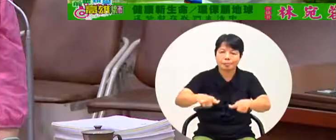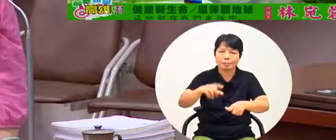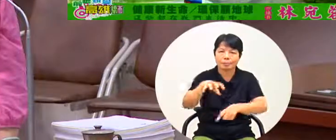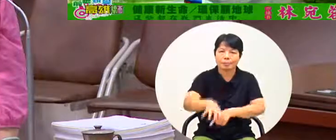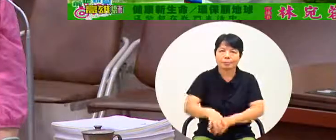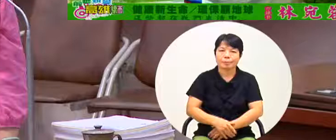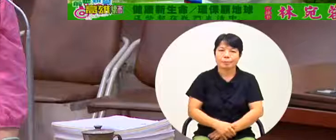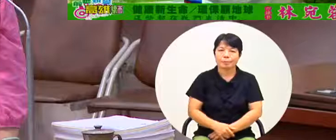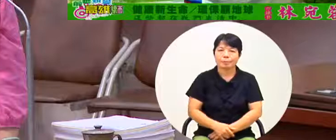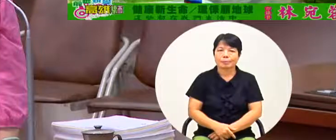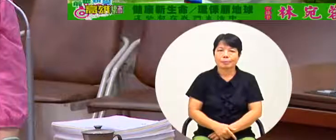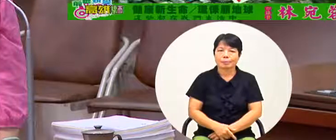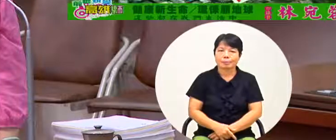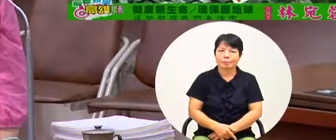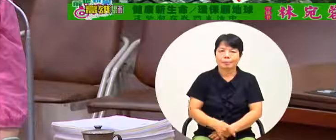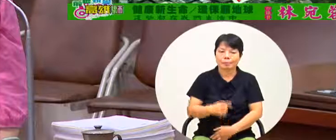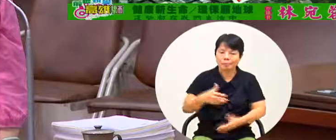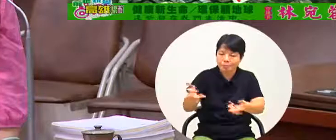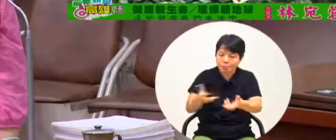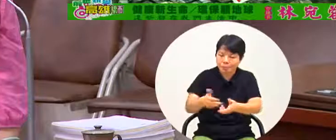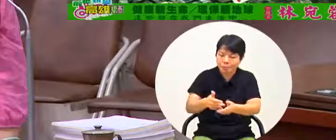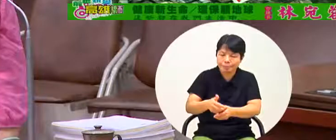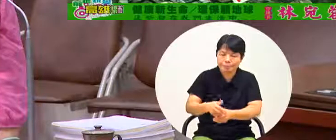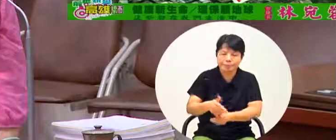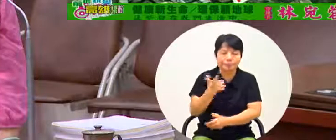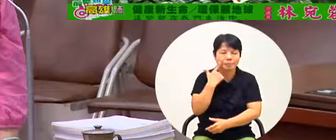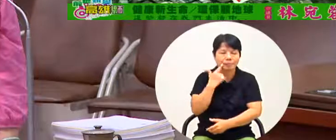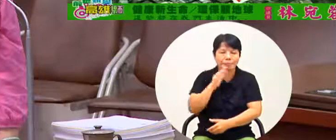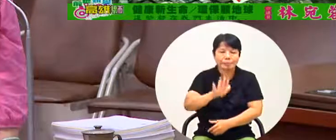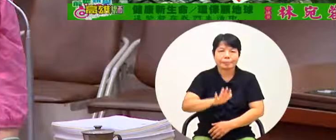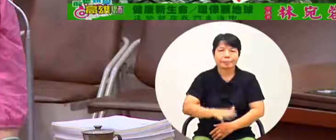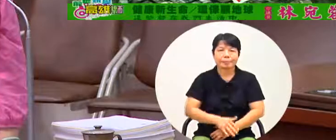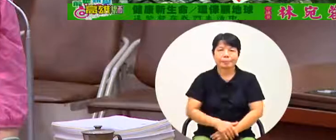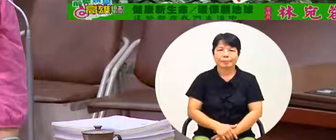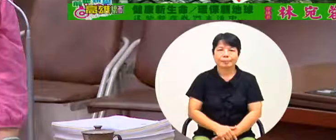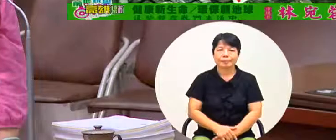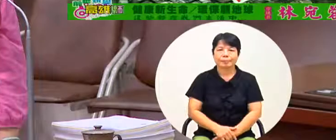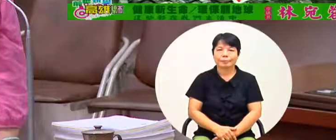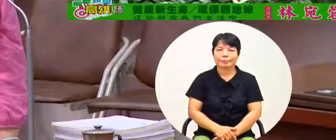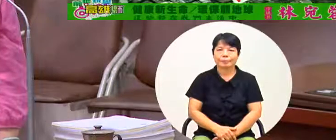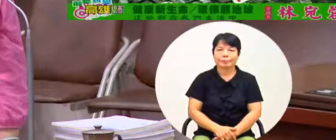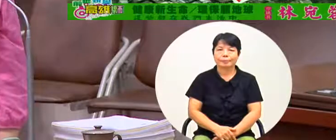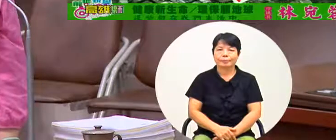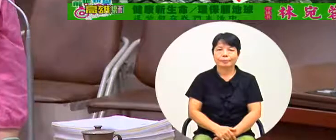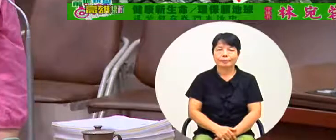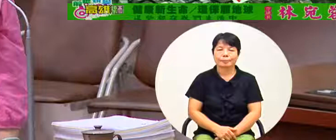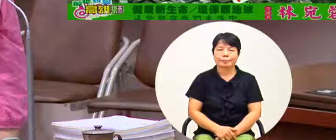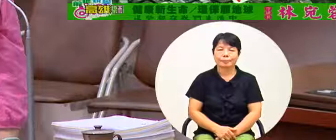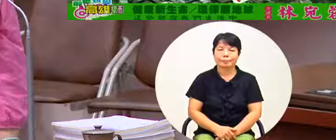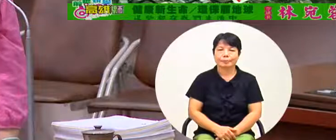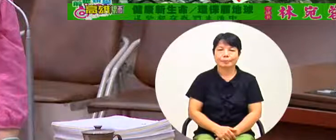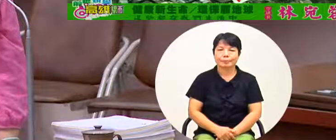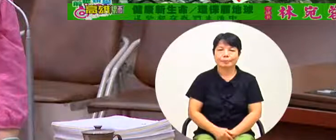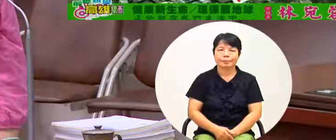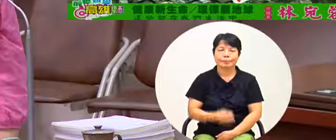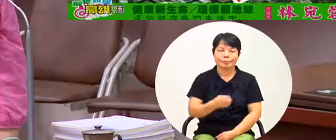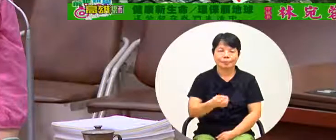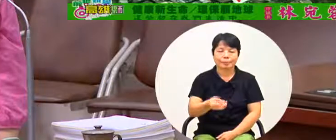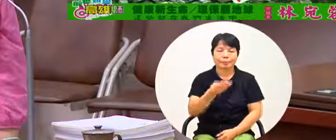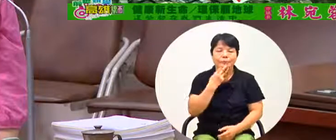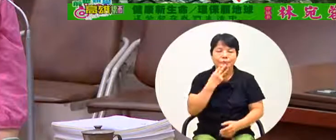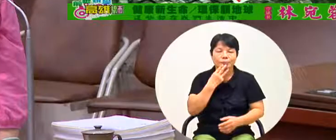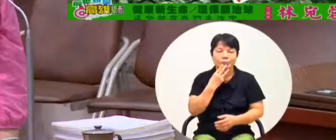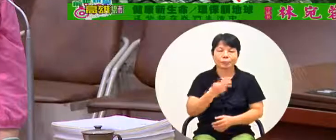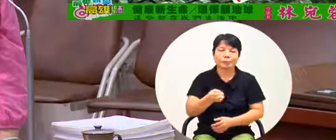常的漂亮了哈，好，那瑞祥高中。瑞祥高中，他从中城路、凯旋四